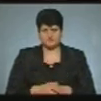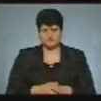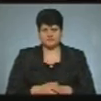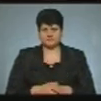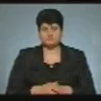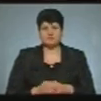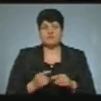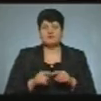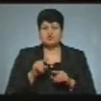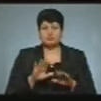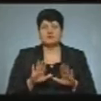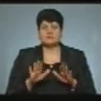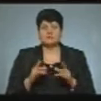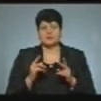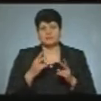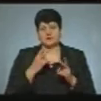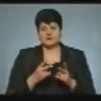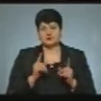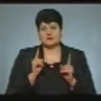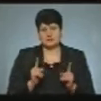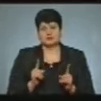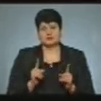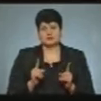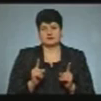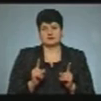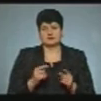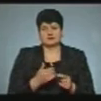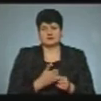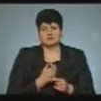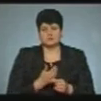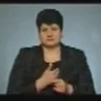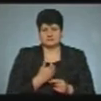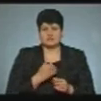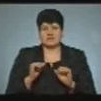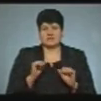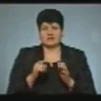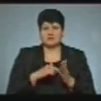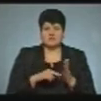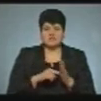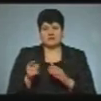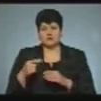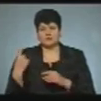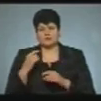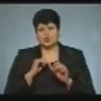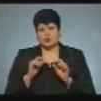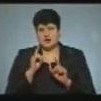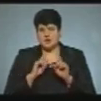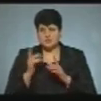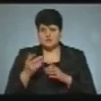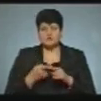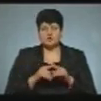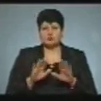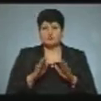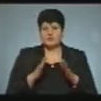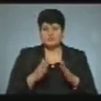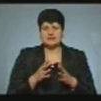даному випадку тільки на тверезий розум і добру волю керівників міста і Тернопільської обласної ради. В даному випадку